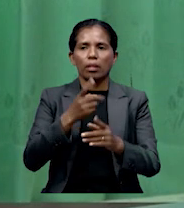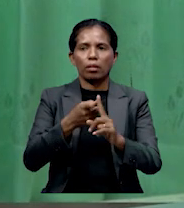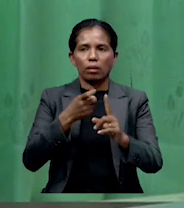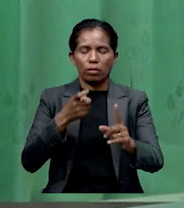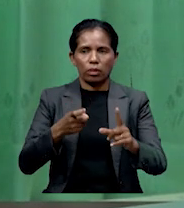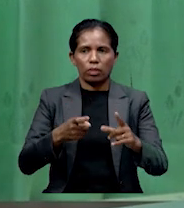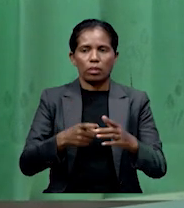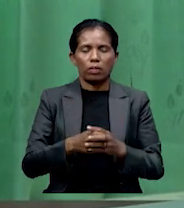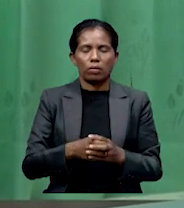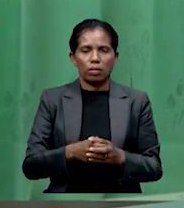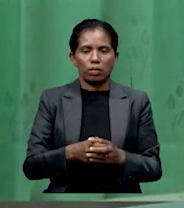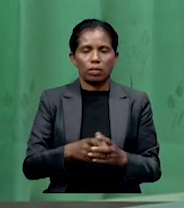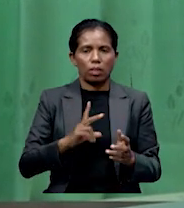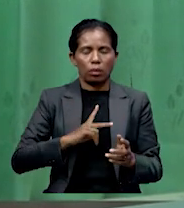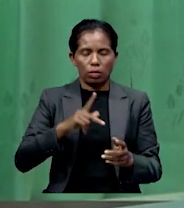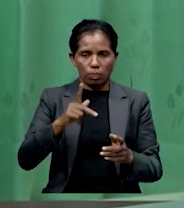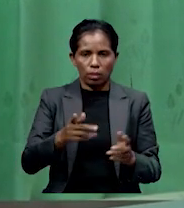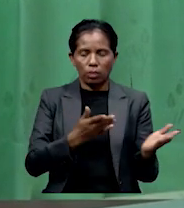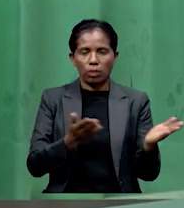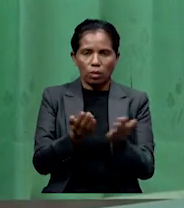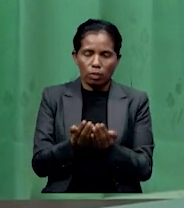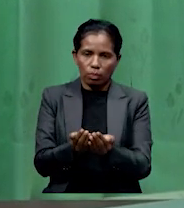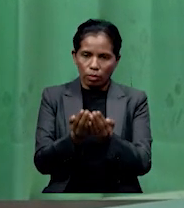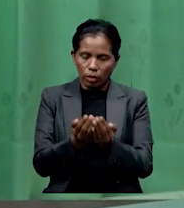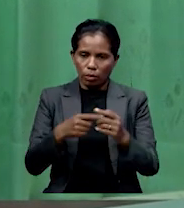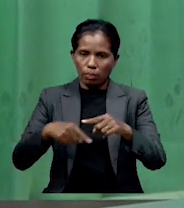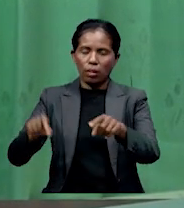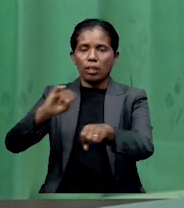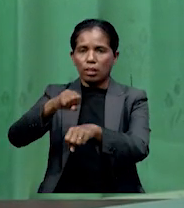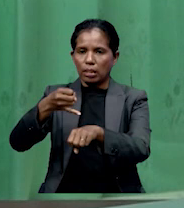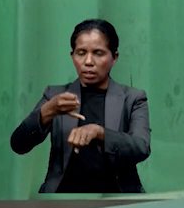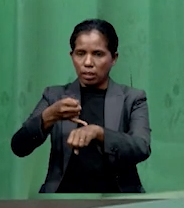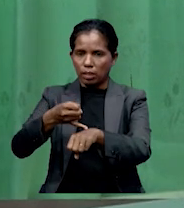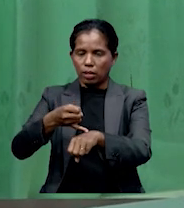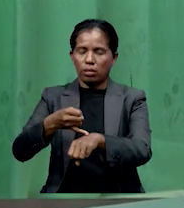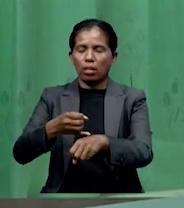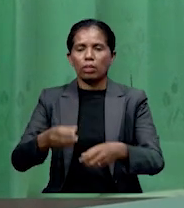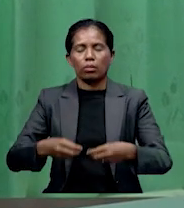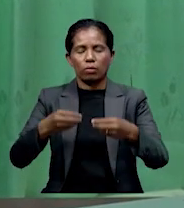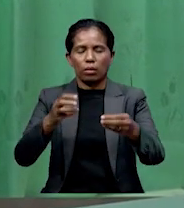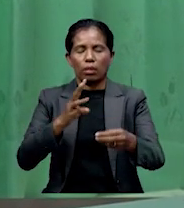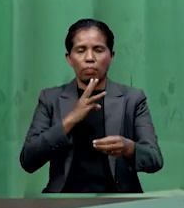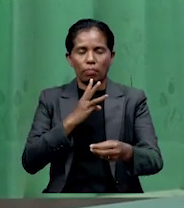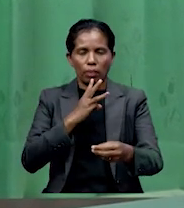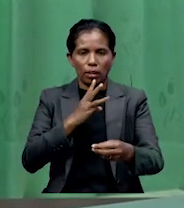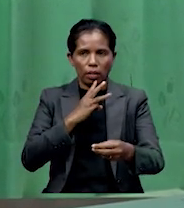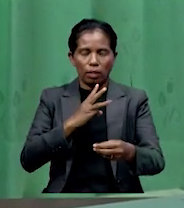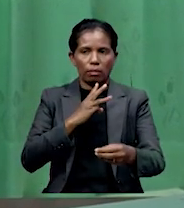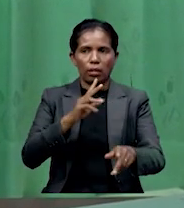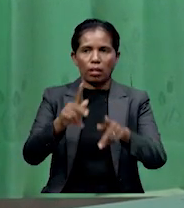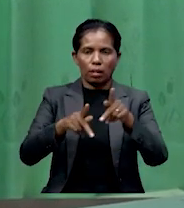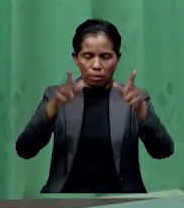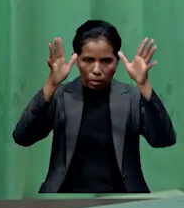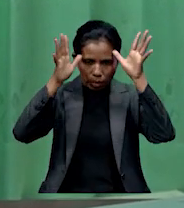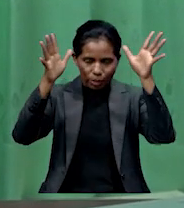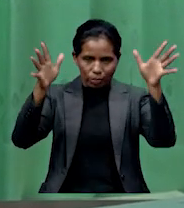valo lori tulau bero ba iha Jaco di fornese ba iha itan yang populasang rusa